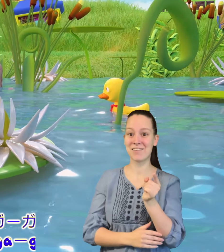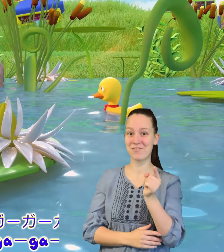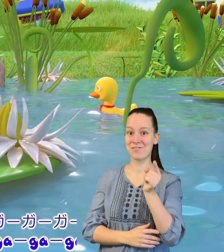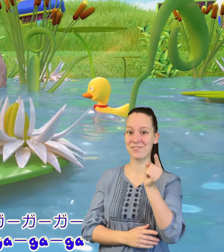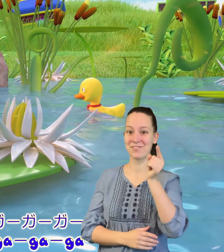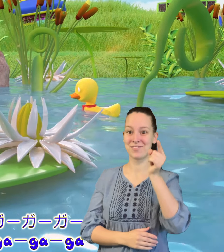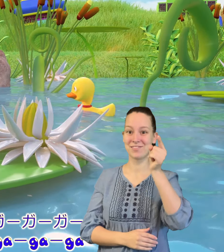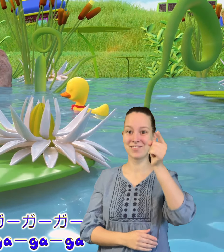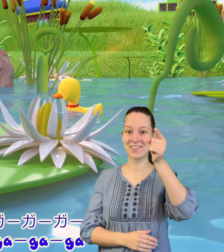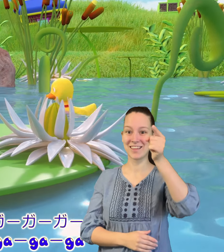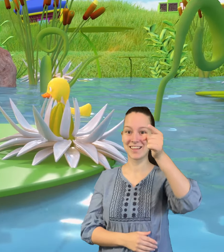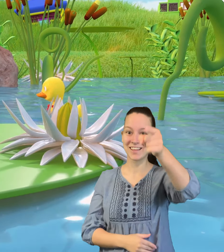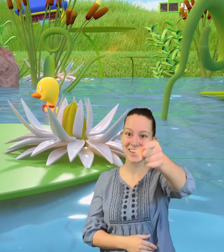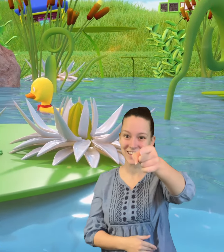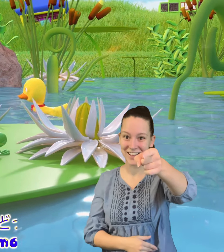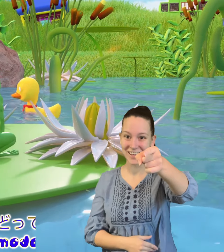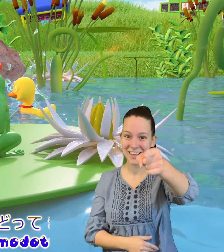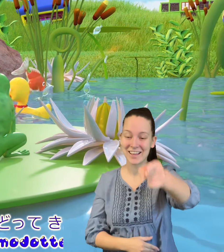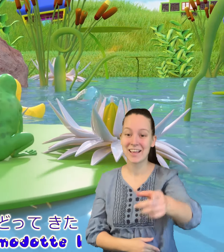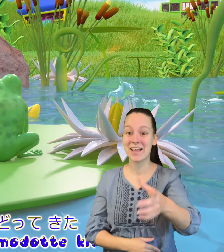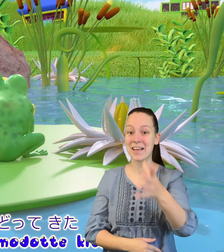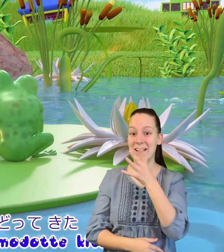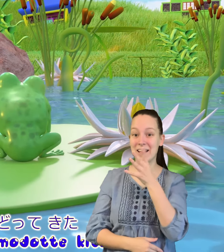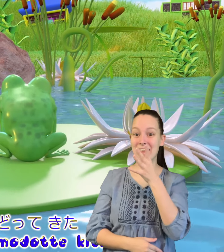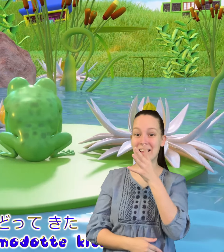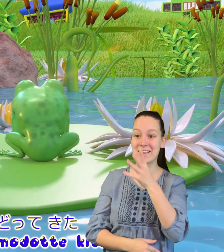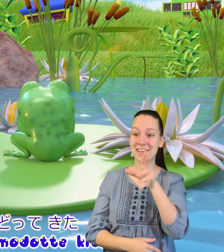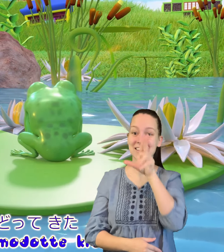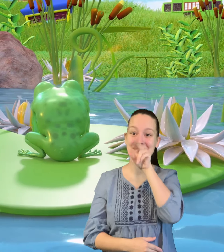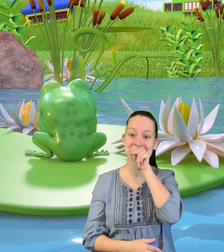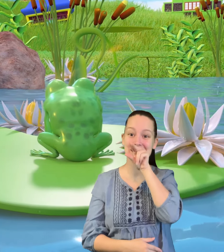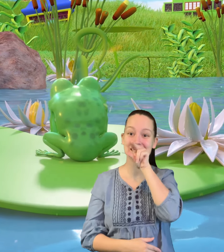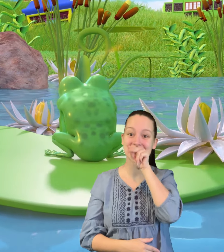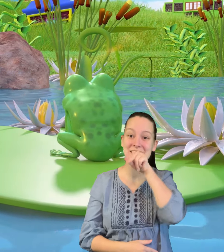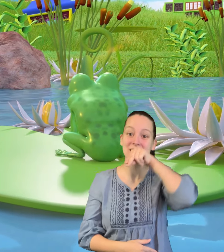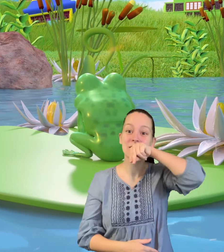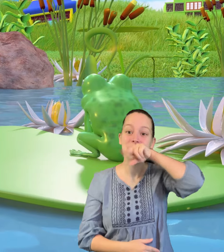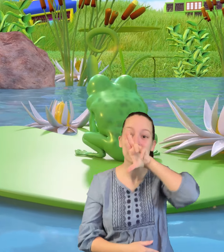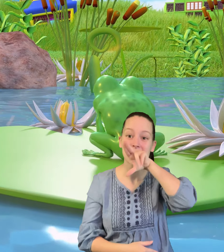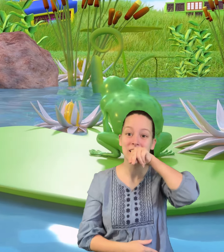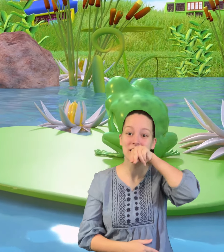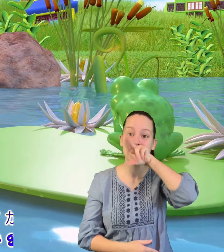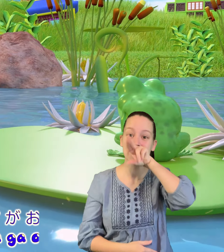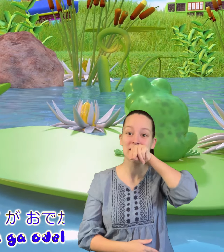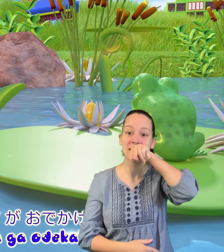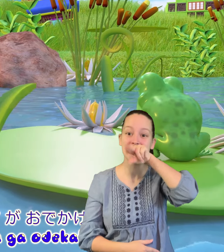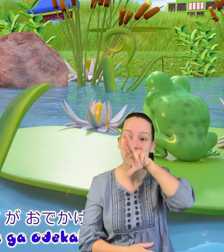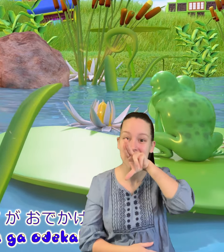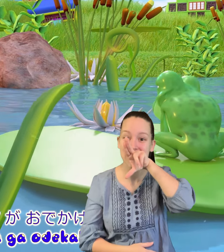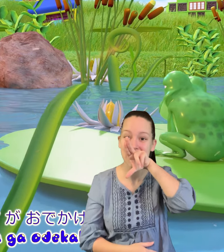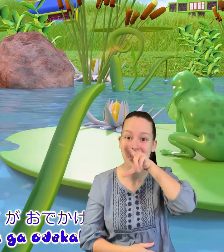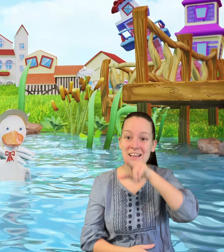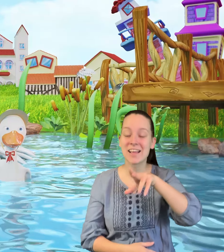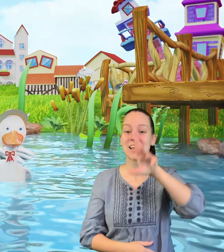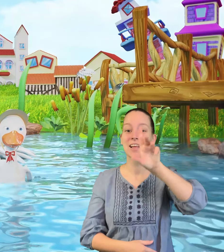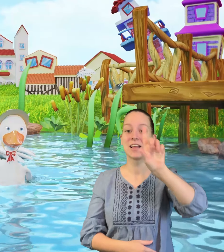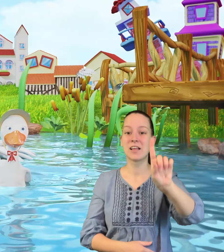だガガガガでも1話も戻ってこなかった寂しいママがお